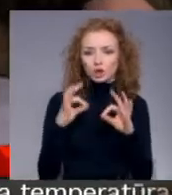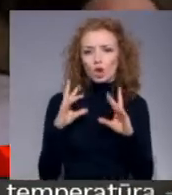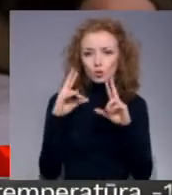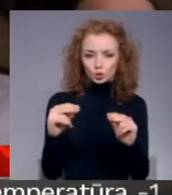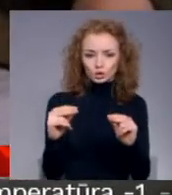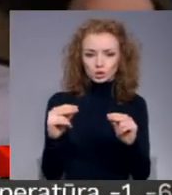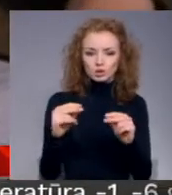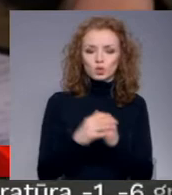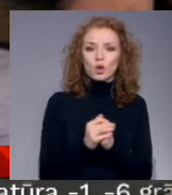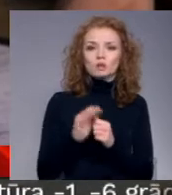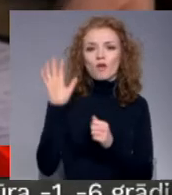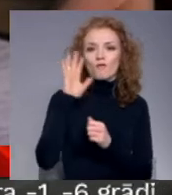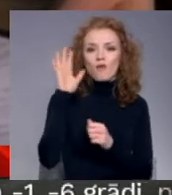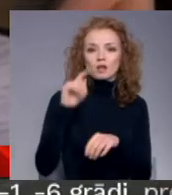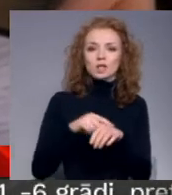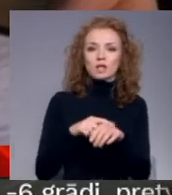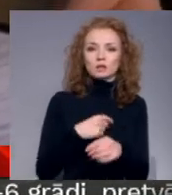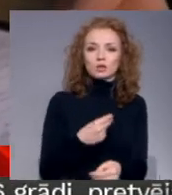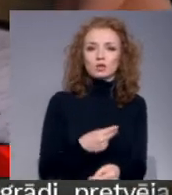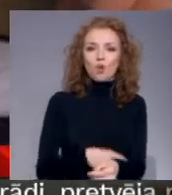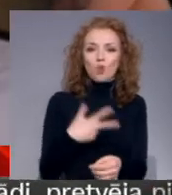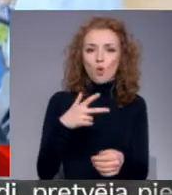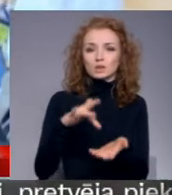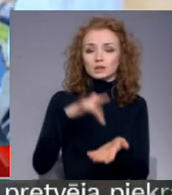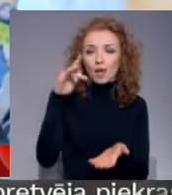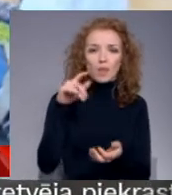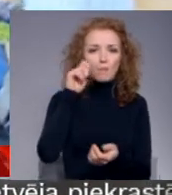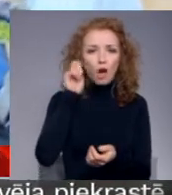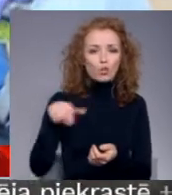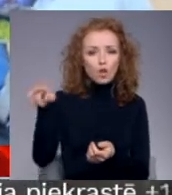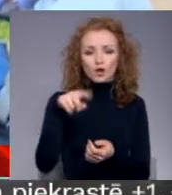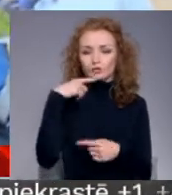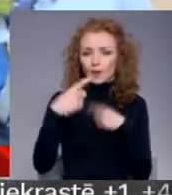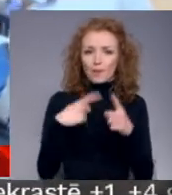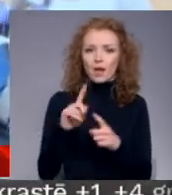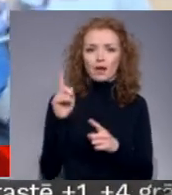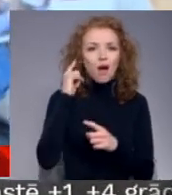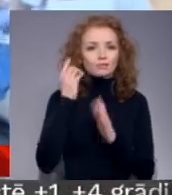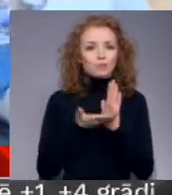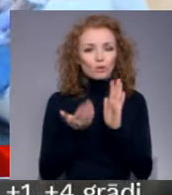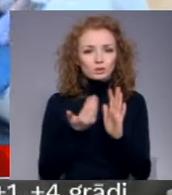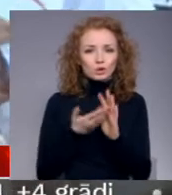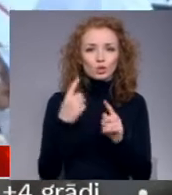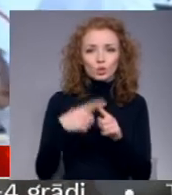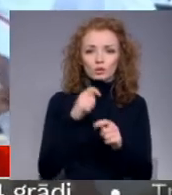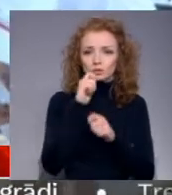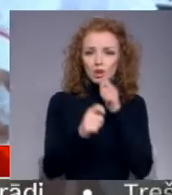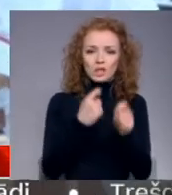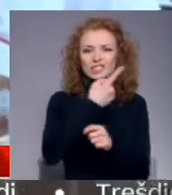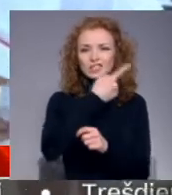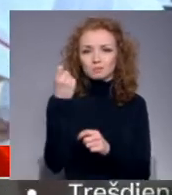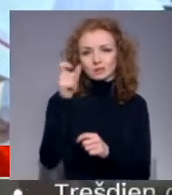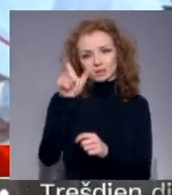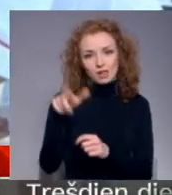Kaus ar valsts asins donoru centrā madonieši allaž bijuši atsaucīgi, līdz šim ik reiz izbraukumā asinis ziedojuši vairāk nekā 100